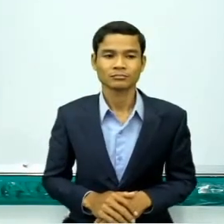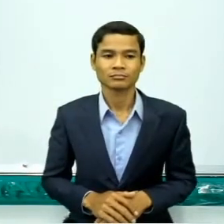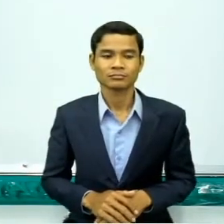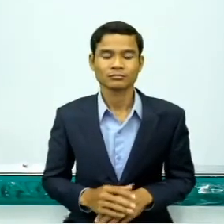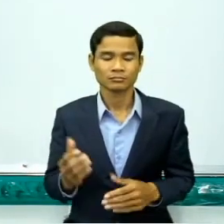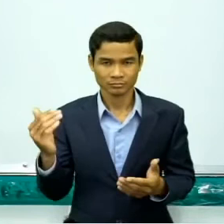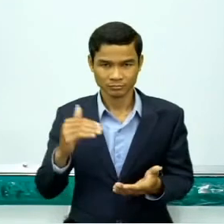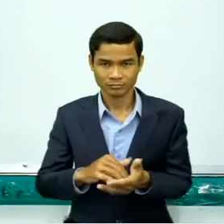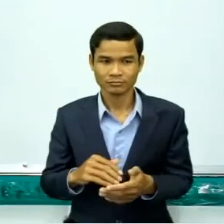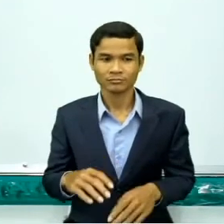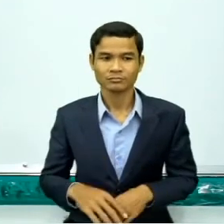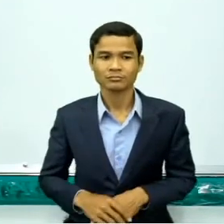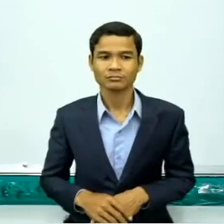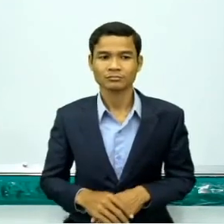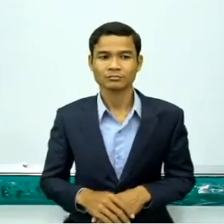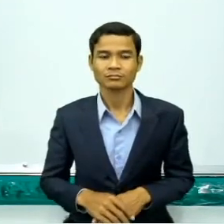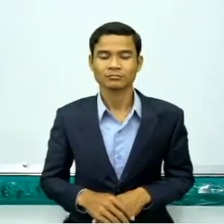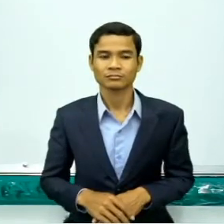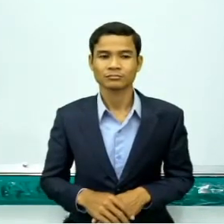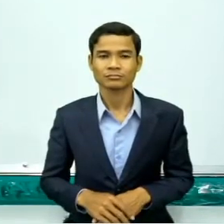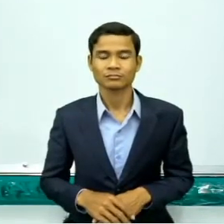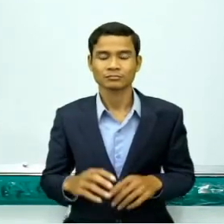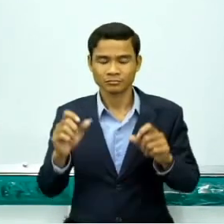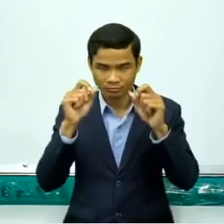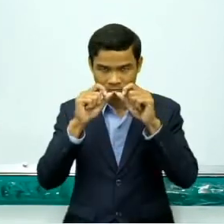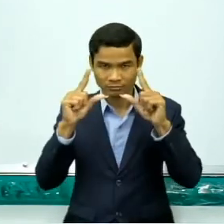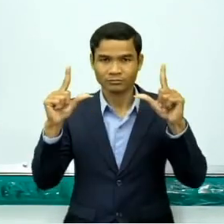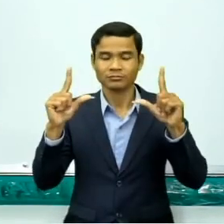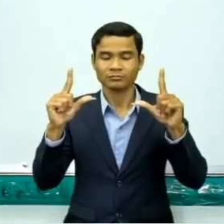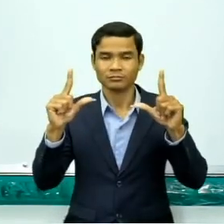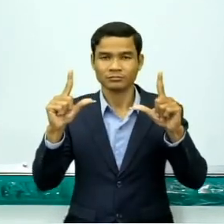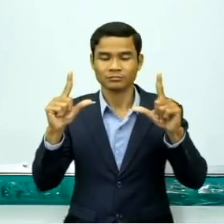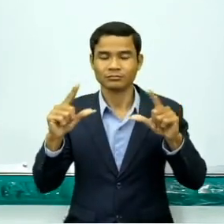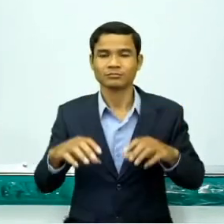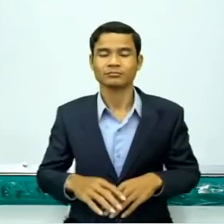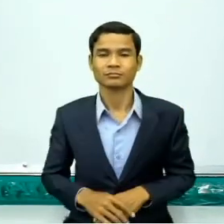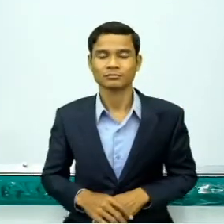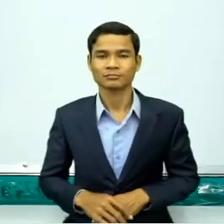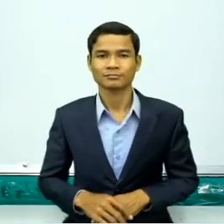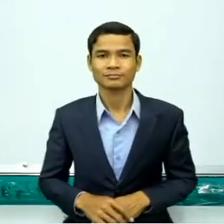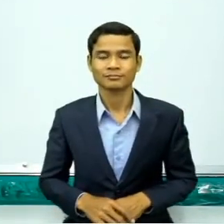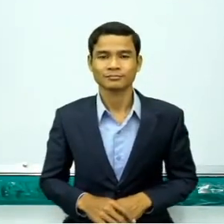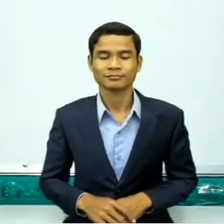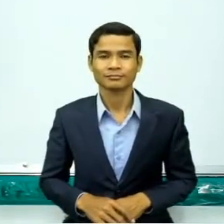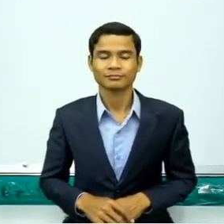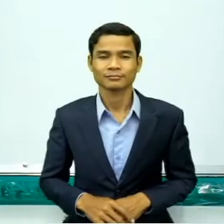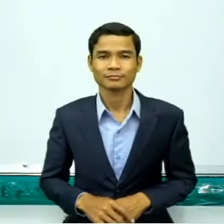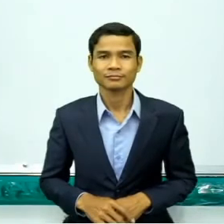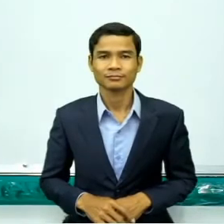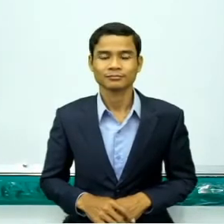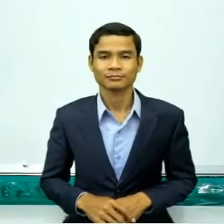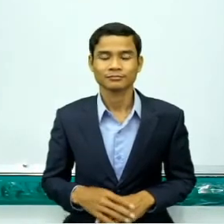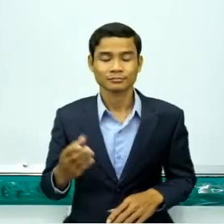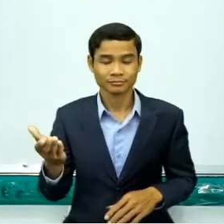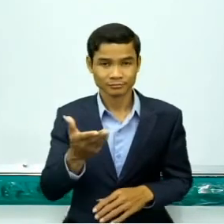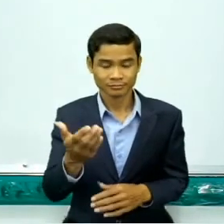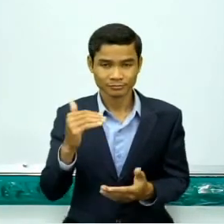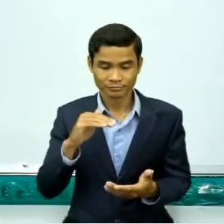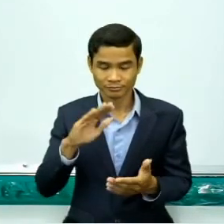Chà mà đồng tiệt ná. Phá nhẹ. Phá àl. Chà ọc